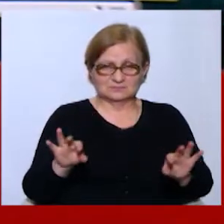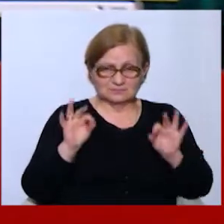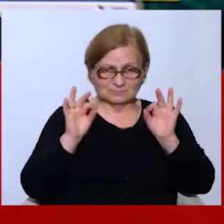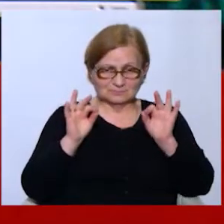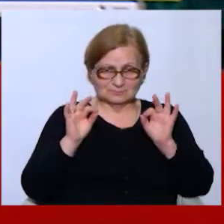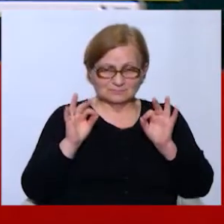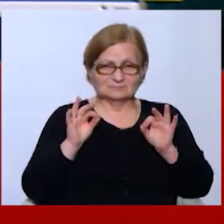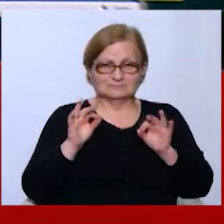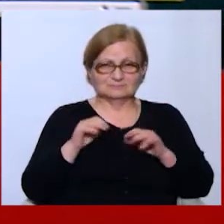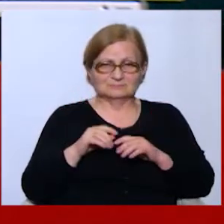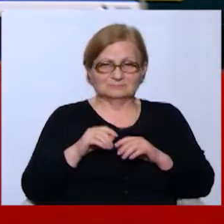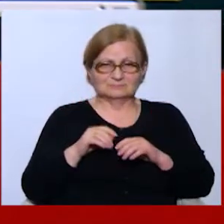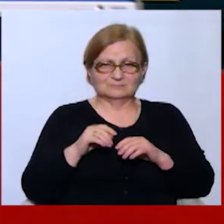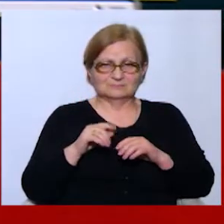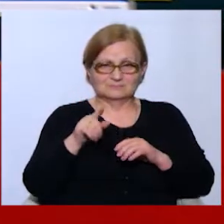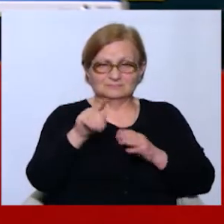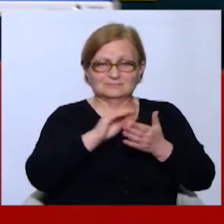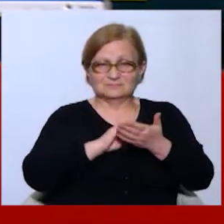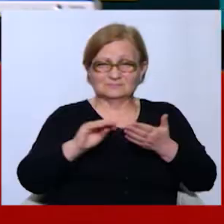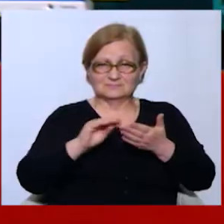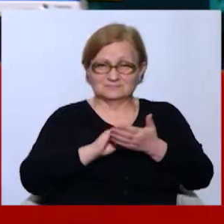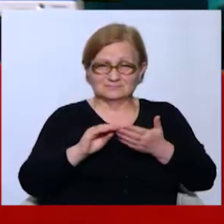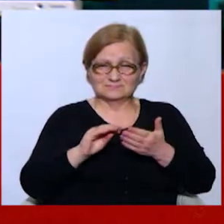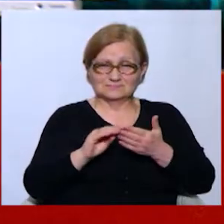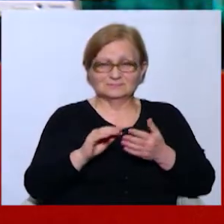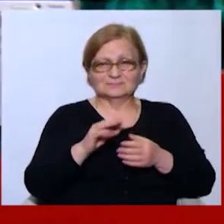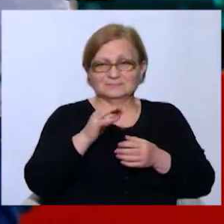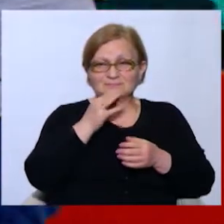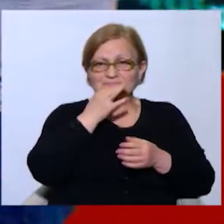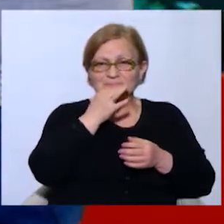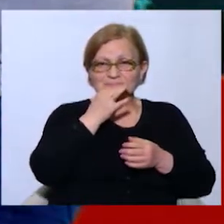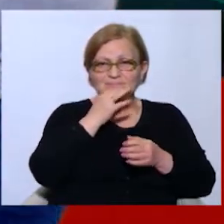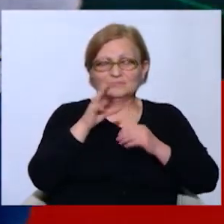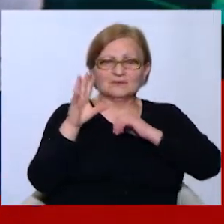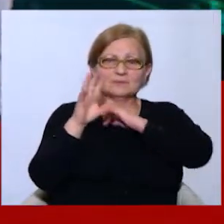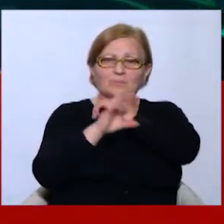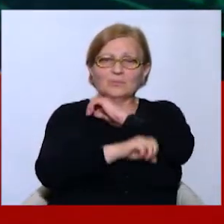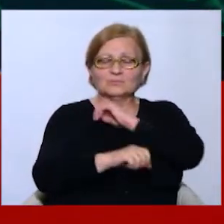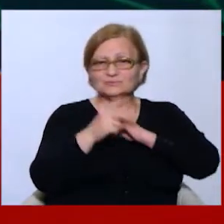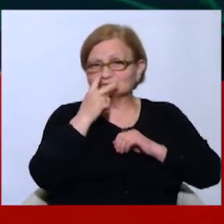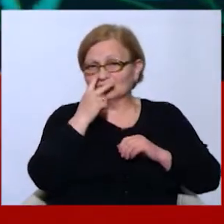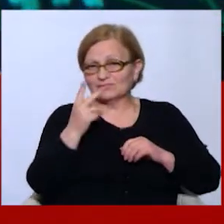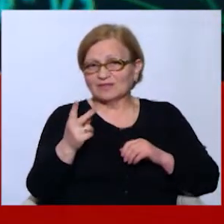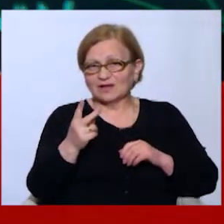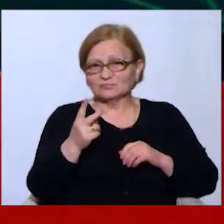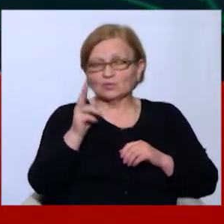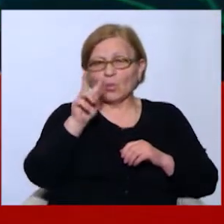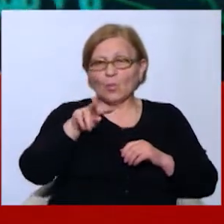ჭიქიდან ამოიღეთ, ჩაწერეთ მაგალითები და გადით ბოლოში და მიიღეთ ეს ორნიშნა